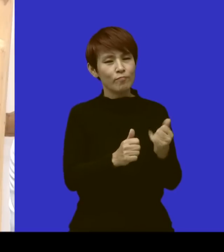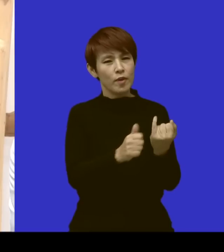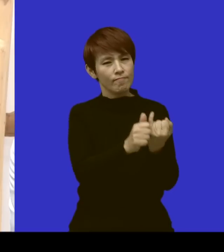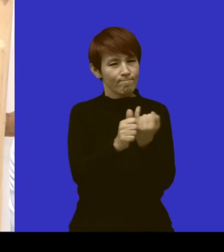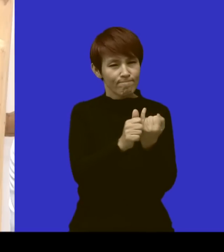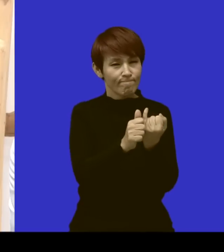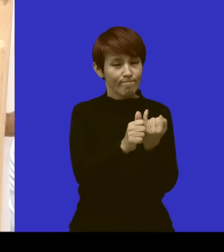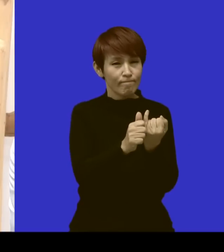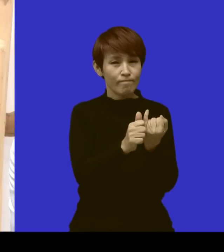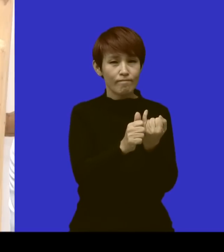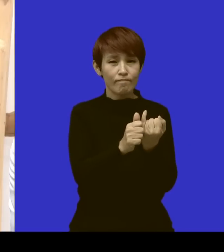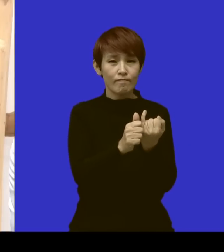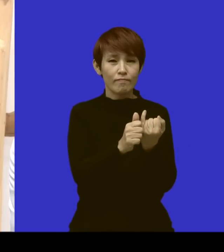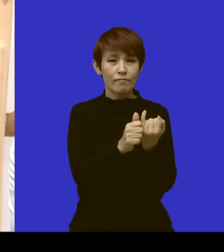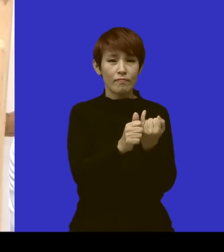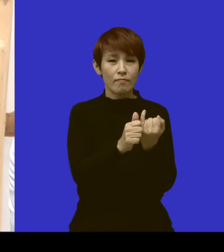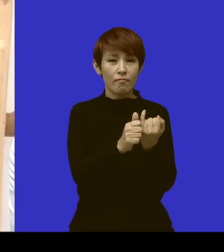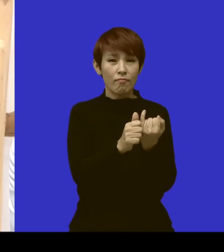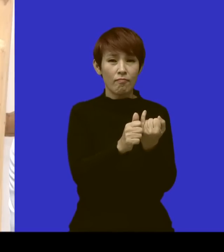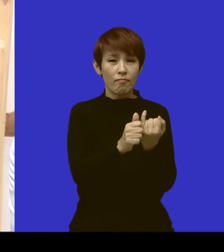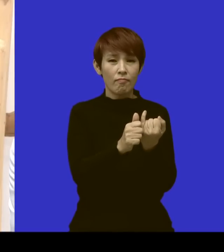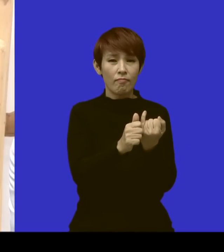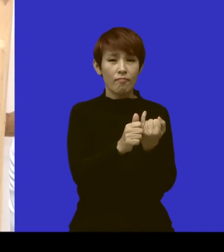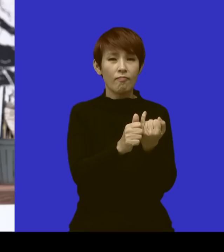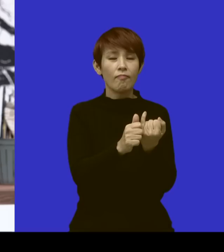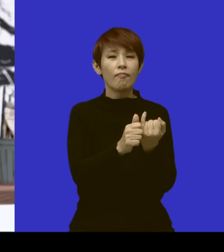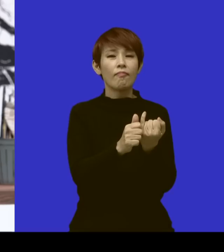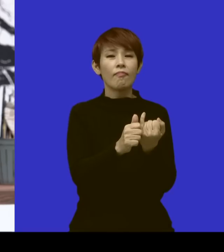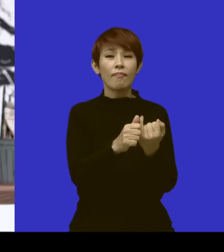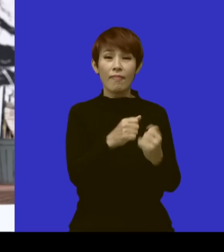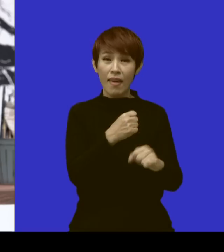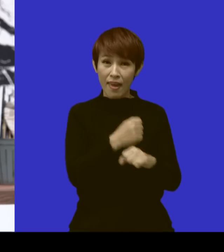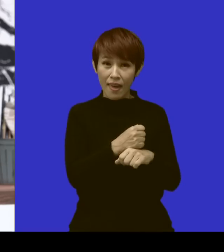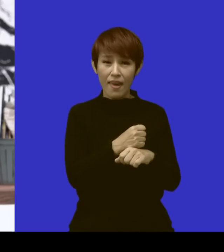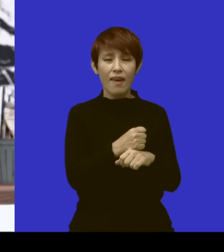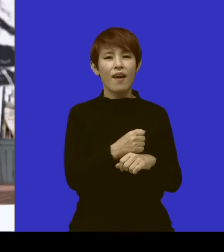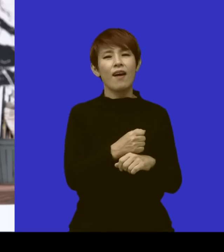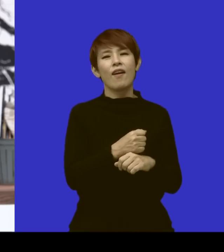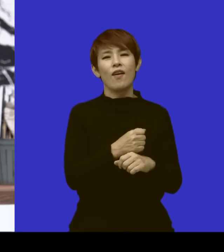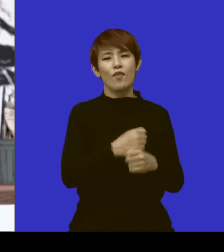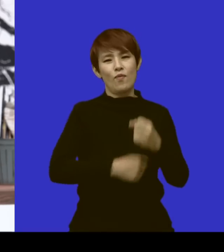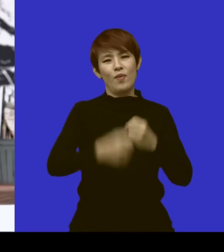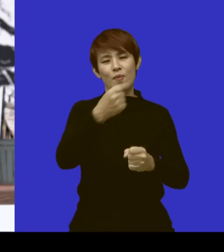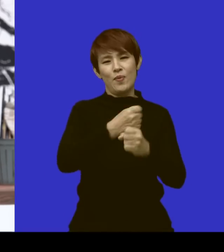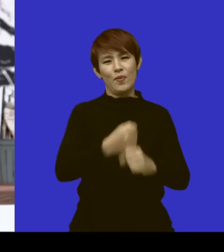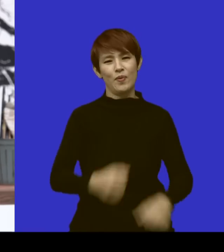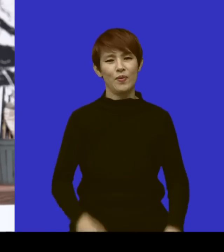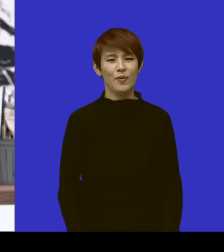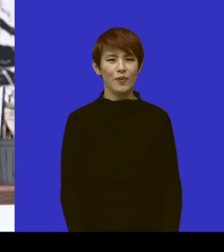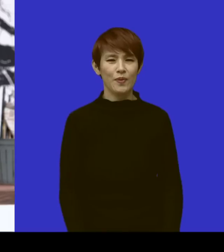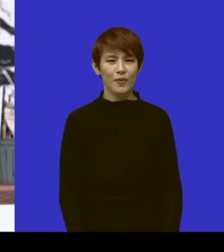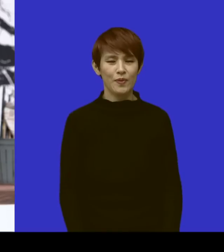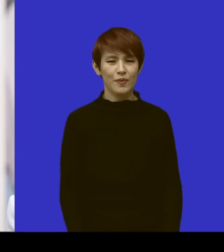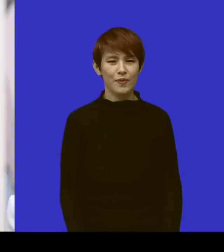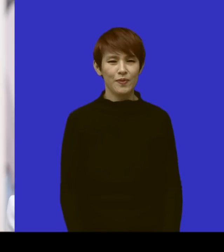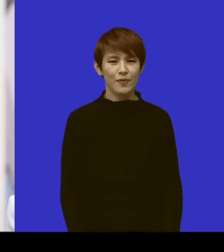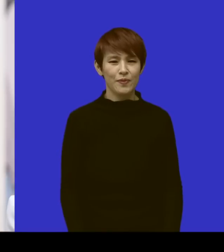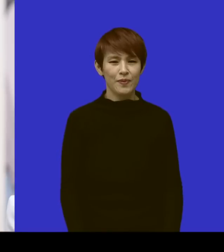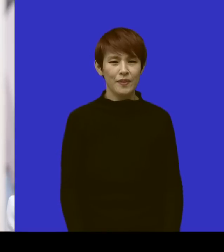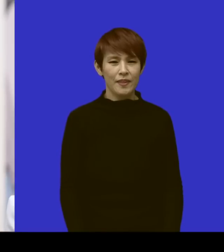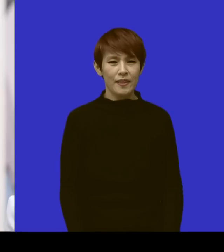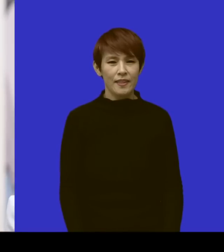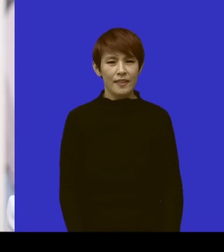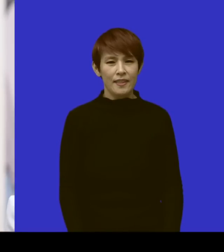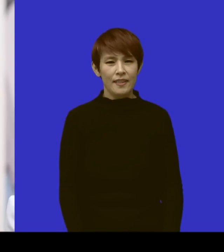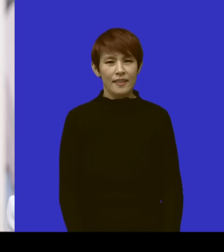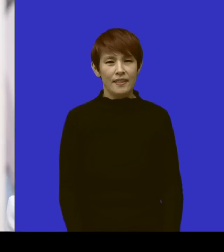오히려 떨어졌던 것들이 오히려 붙어 있으면서 다시 봉합이 되고 그러다 보니까 더 무언가를 했을 때 이제